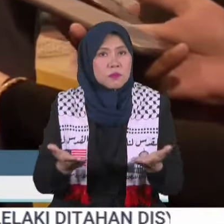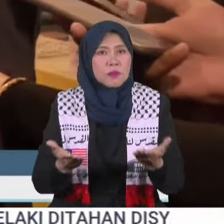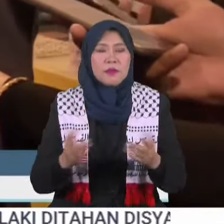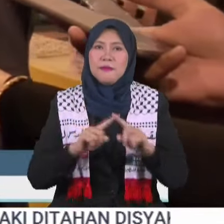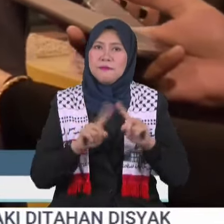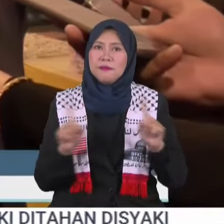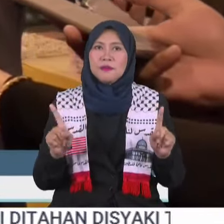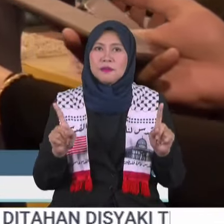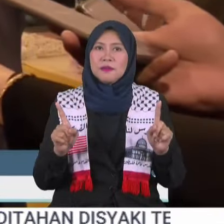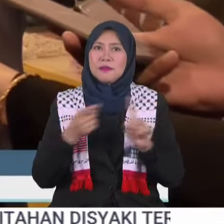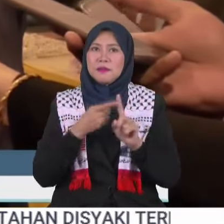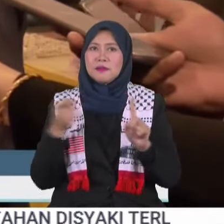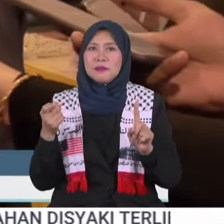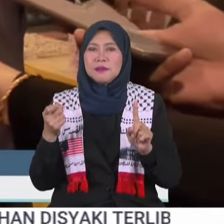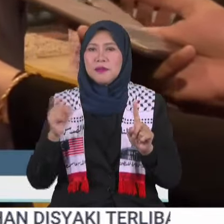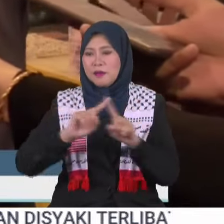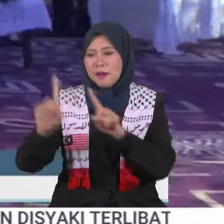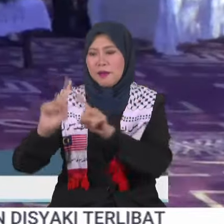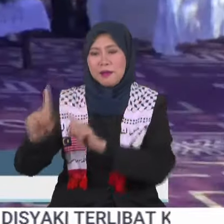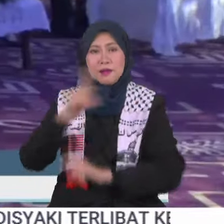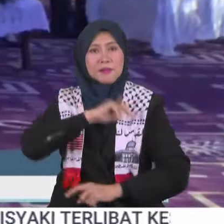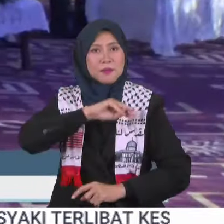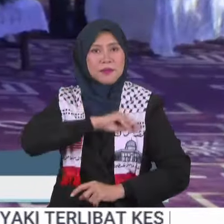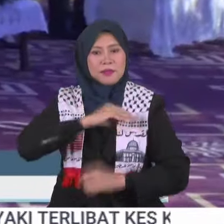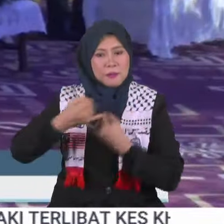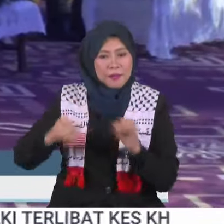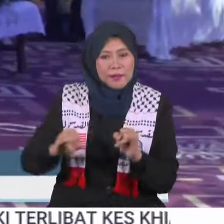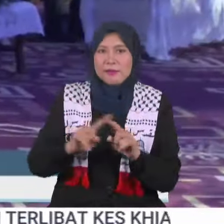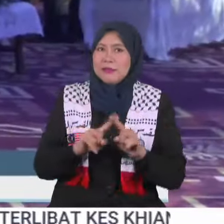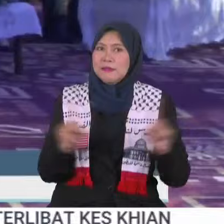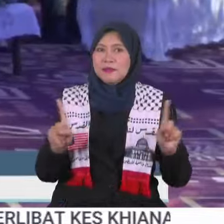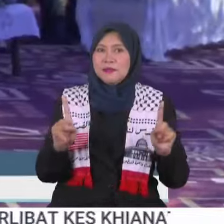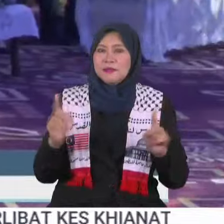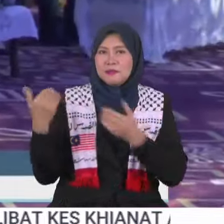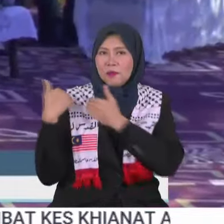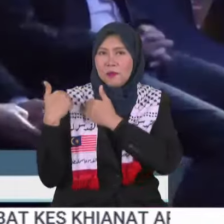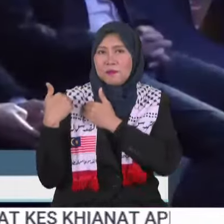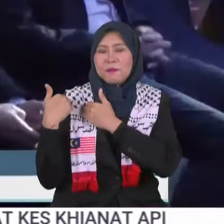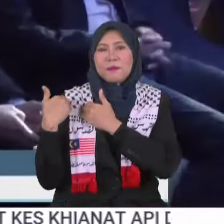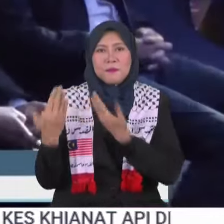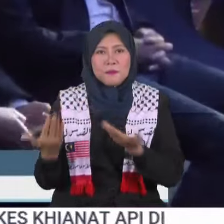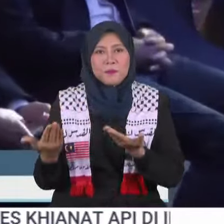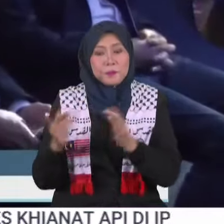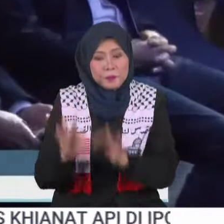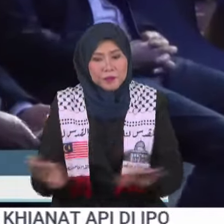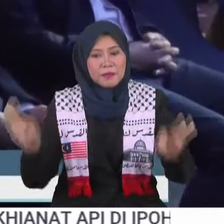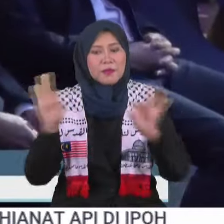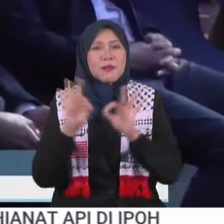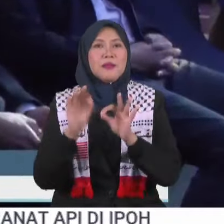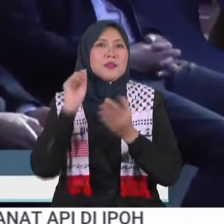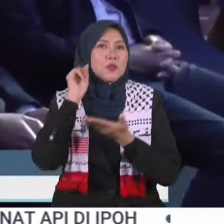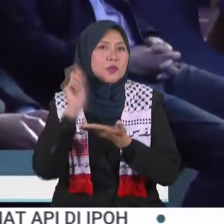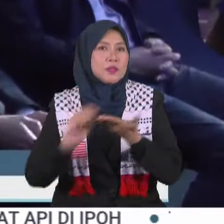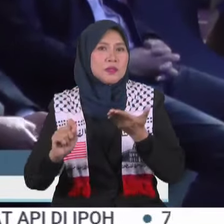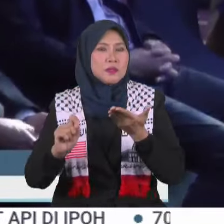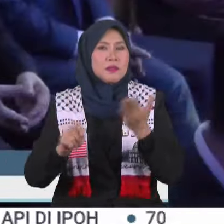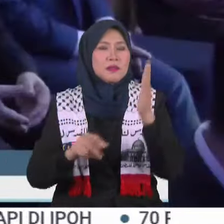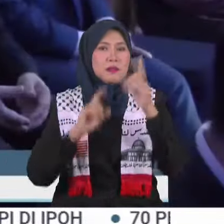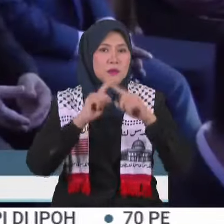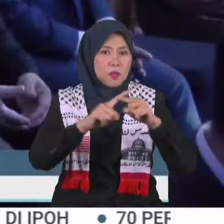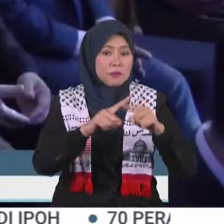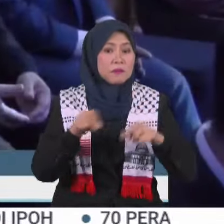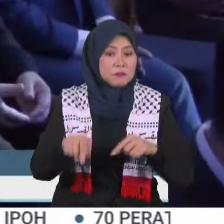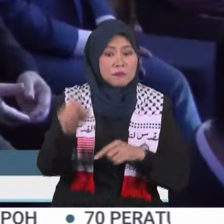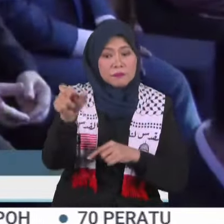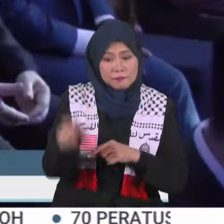berbeda daripada lain-lain kementerian atau jabatan. Dan penting untuk seorang sesetengah dewan ialah orang